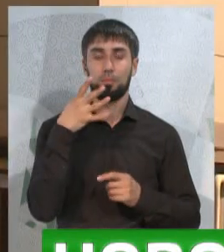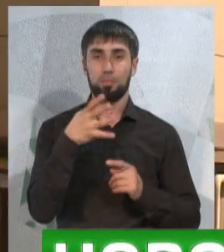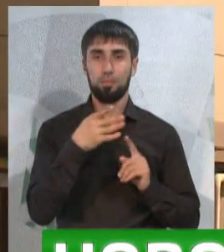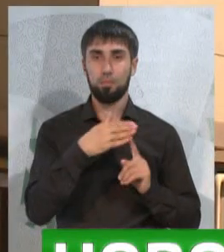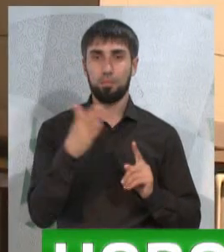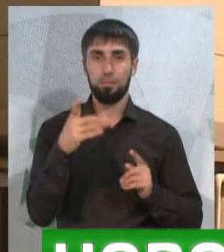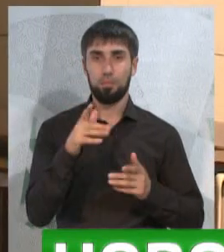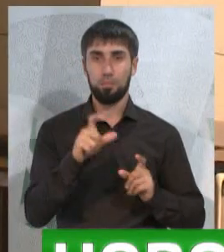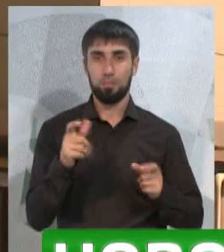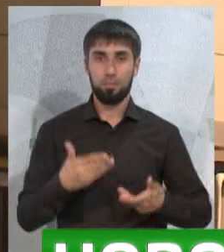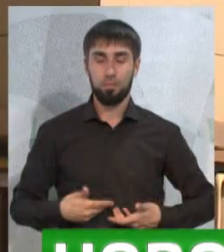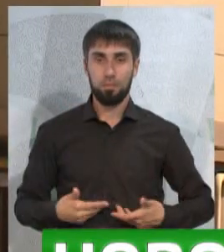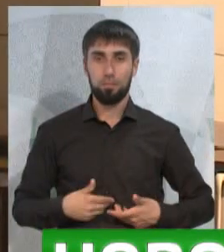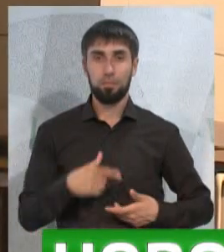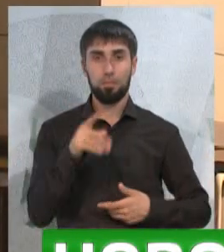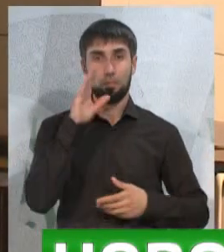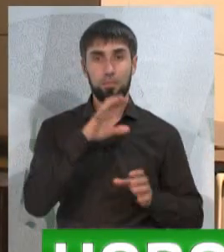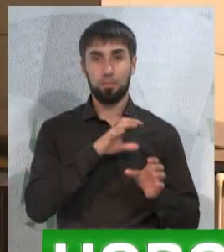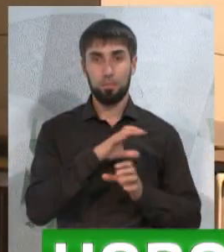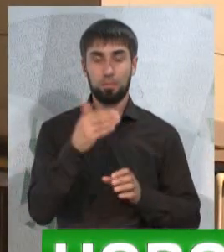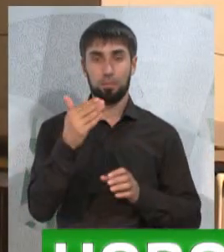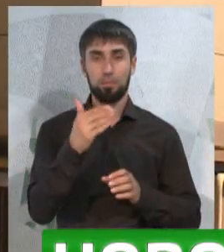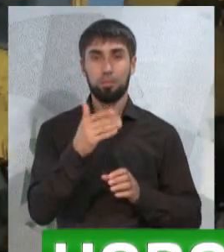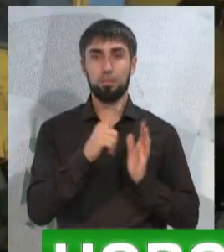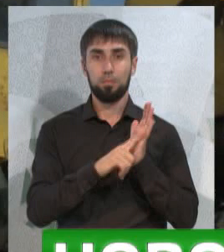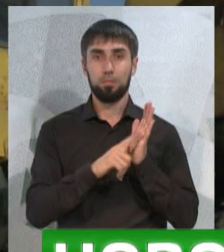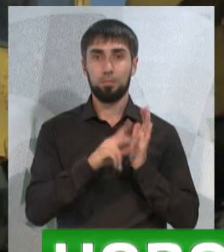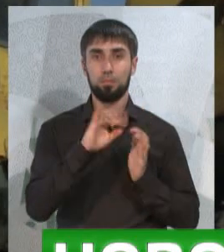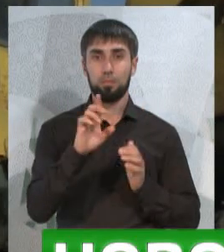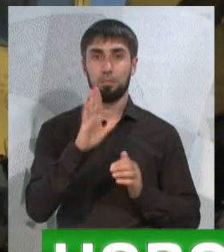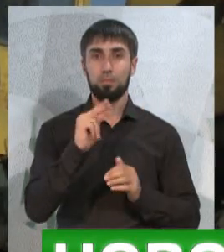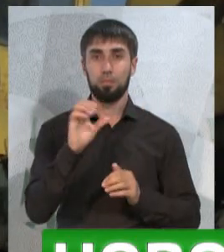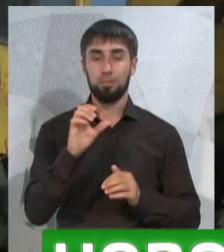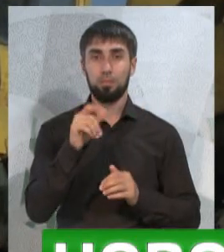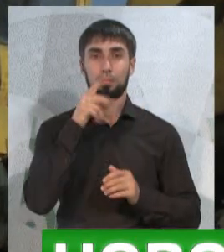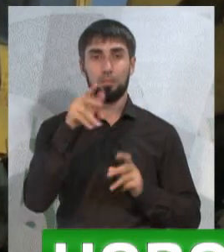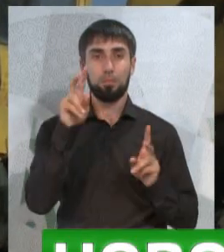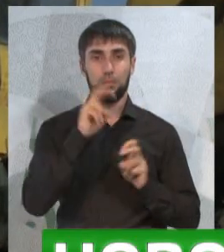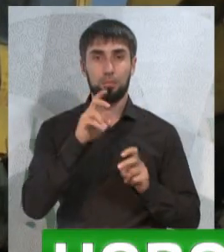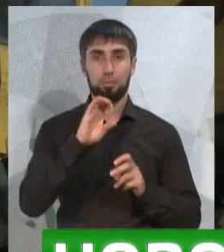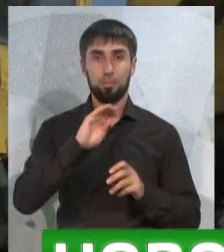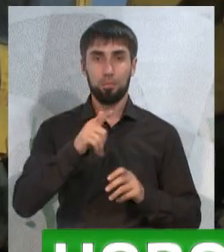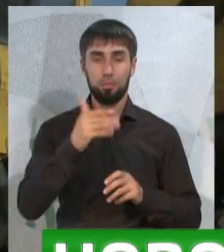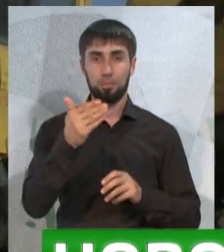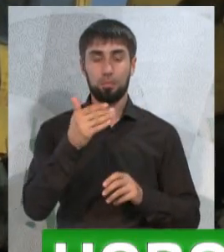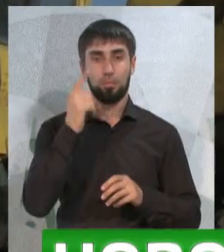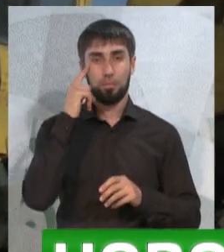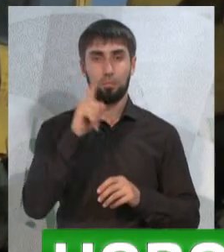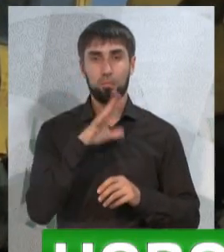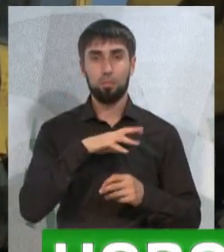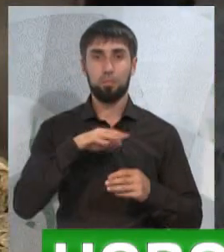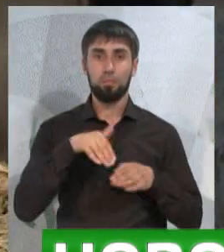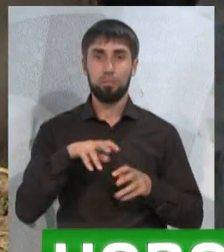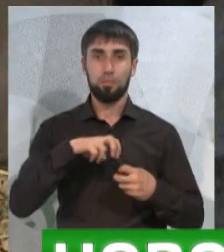снабжают 2 накопительные скважины, водонапорная башня общей мощностью 70 кубов в час. После проверки сетей водоснабжения специалисты рассчитывают решить